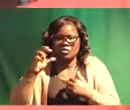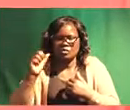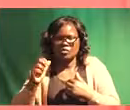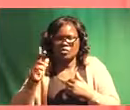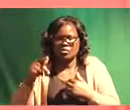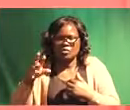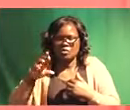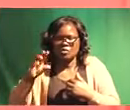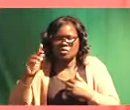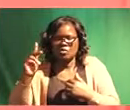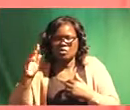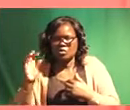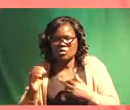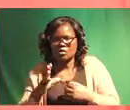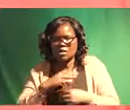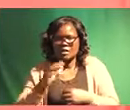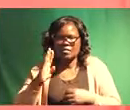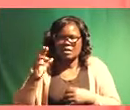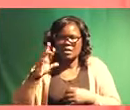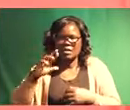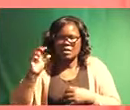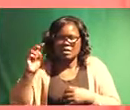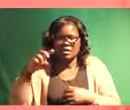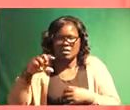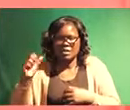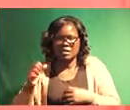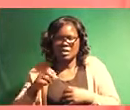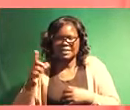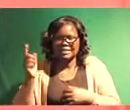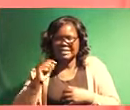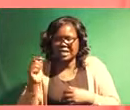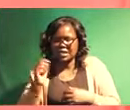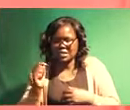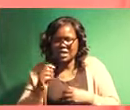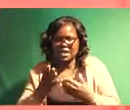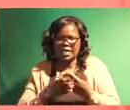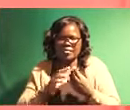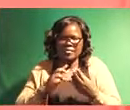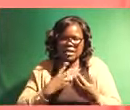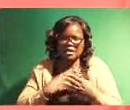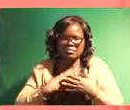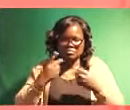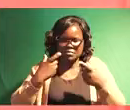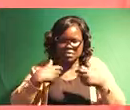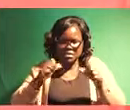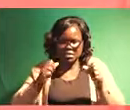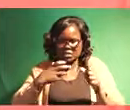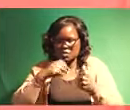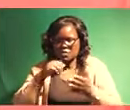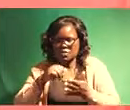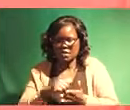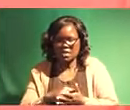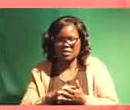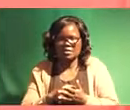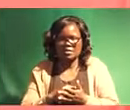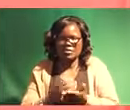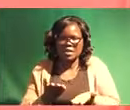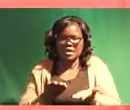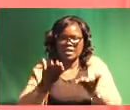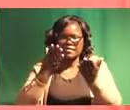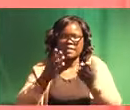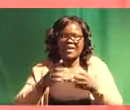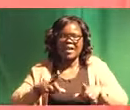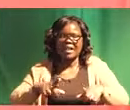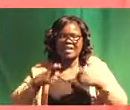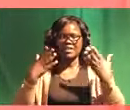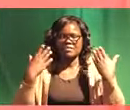Mporoko damu, na tuko hata na Baranga damu ambayo yuko upande wa Tigania. Tusaidie mheshimiwa rais ili tuweze kuinua maisha yetu